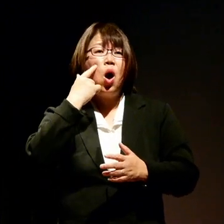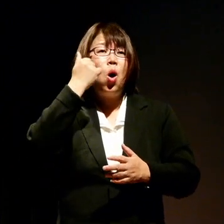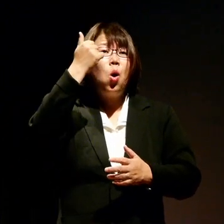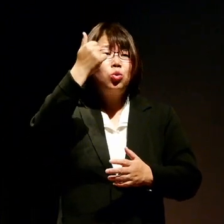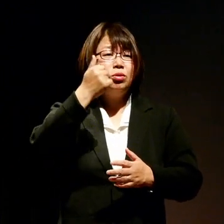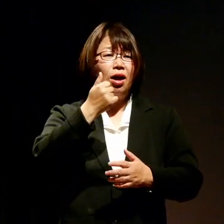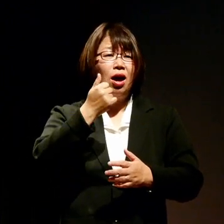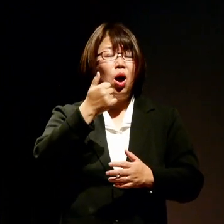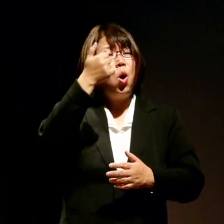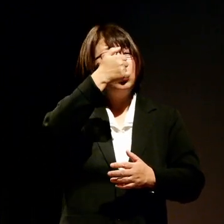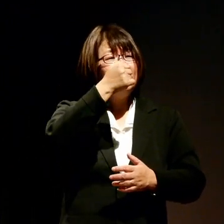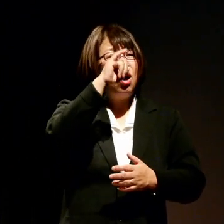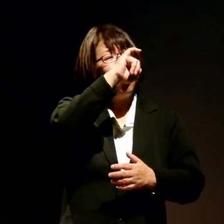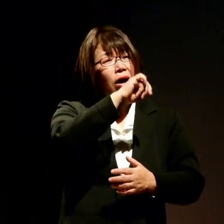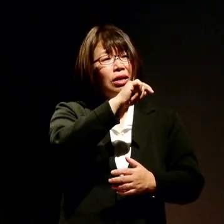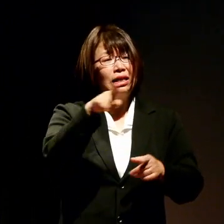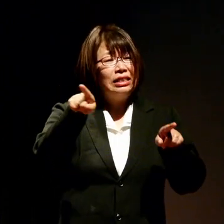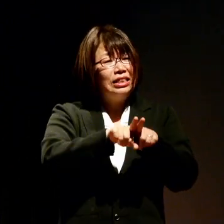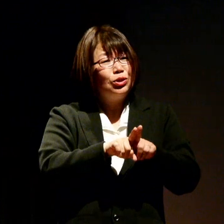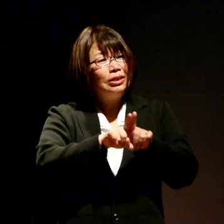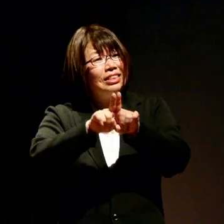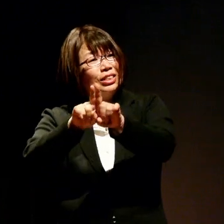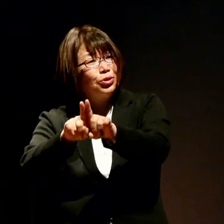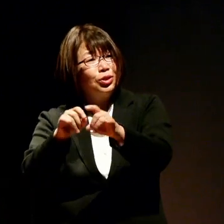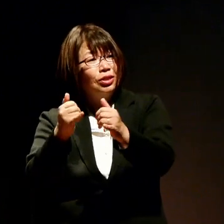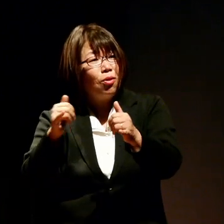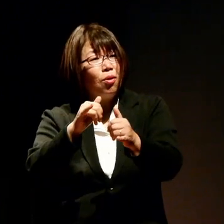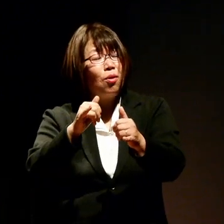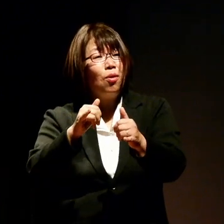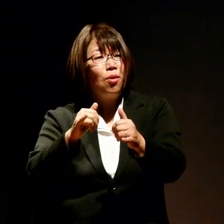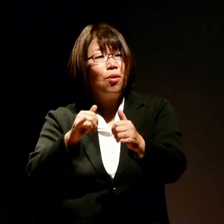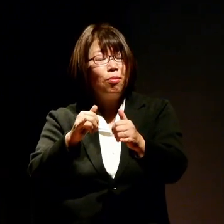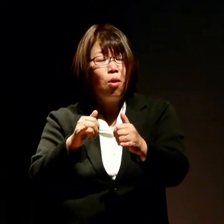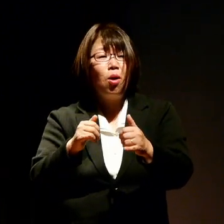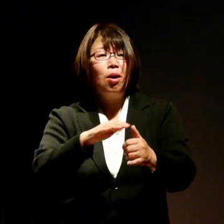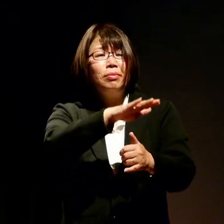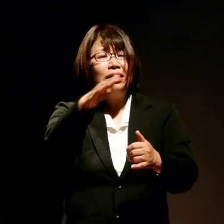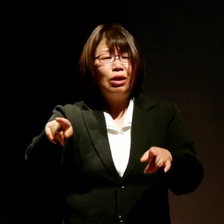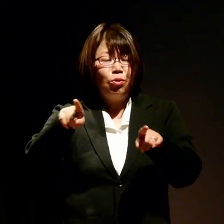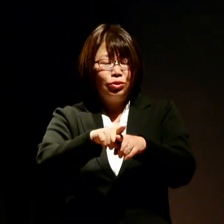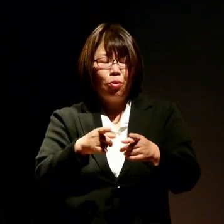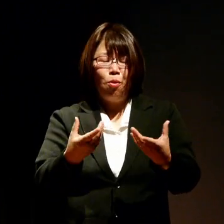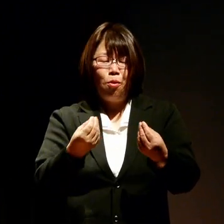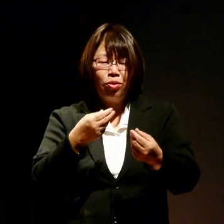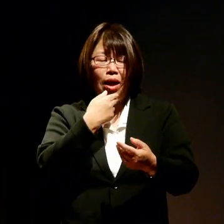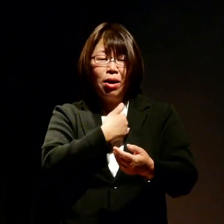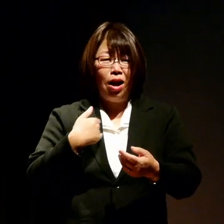おばあちゃんや一緒に行く人たちが何の加工もしなくても食べられる、